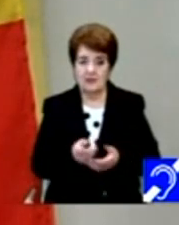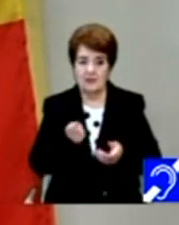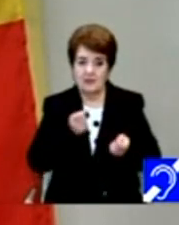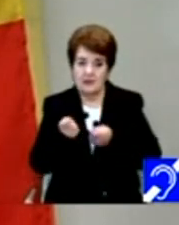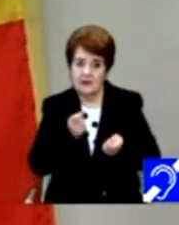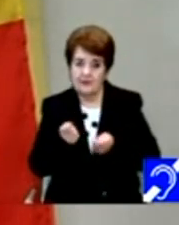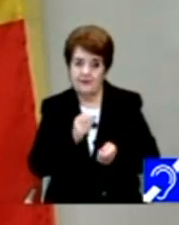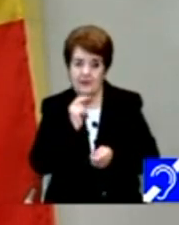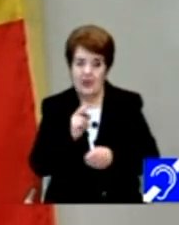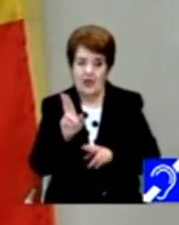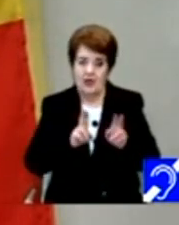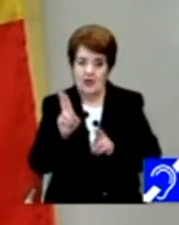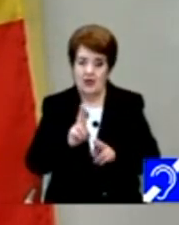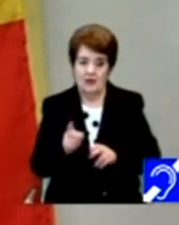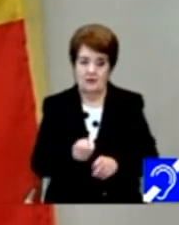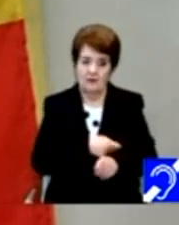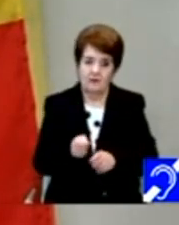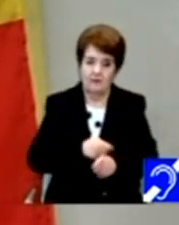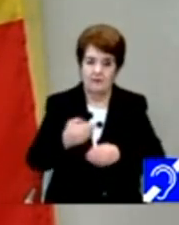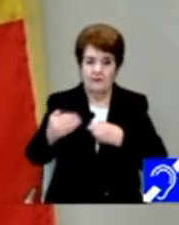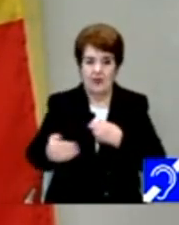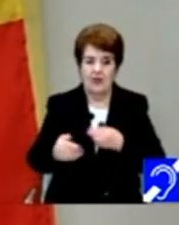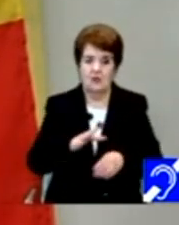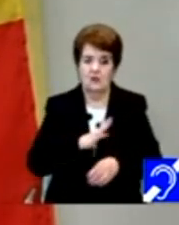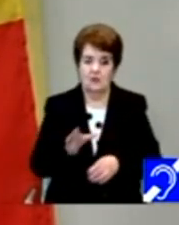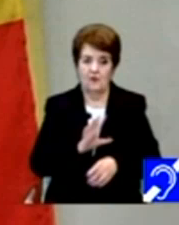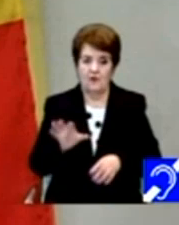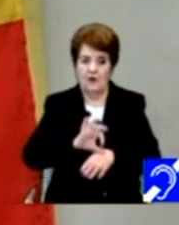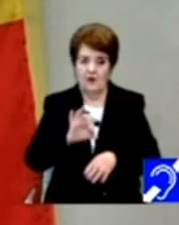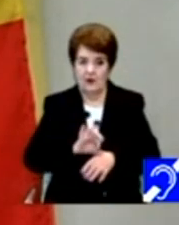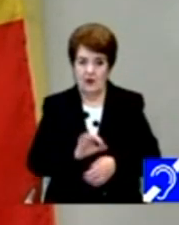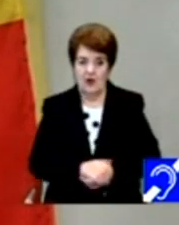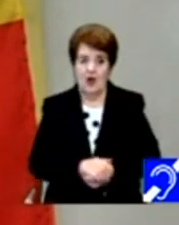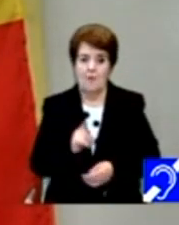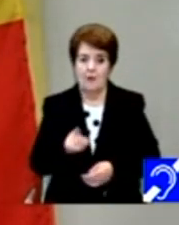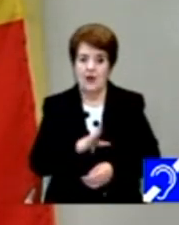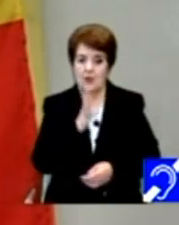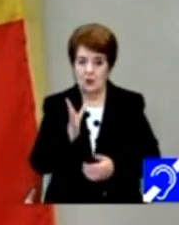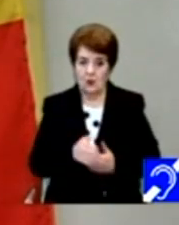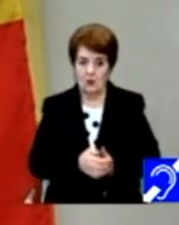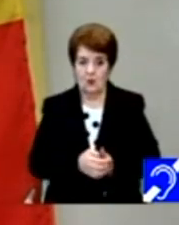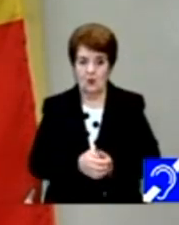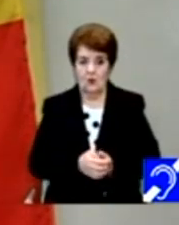respecta măsurile de protecție pentru a evita îmbolnăvirea și pentru a